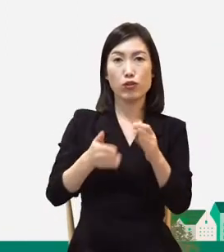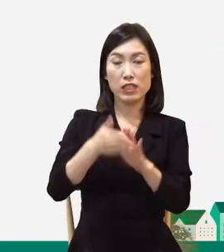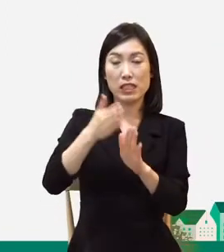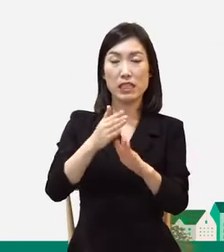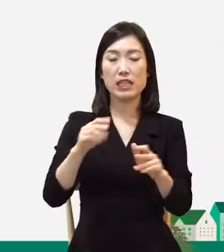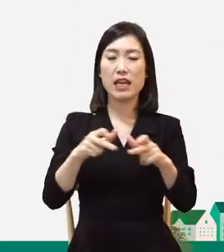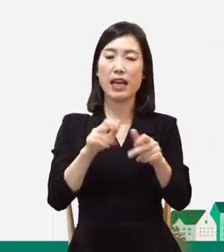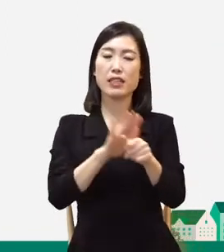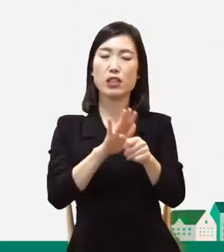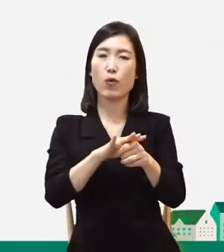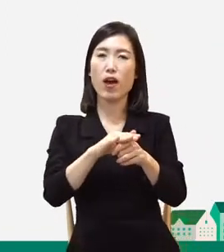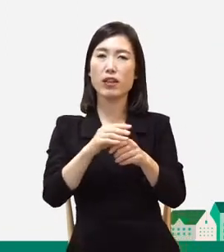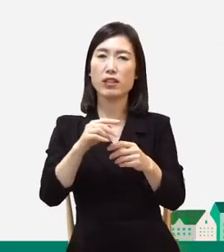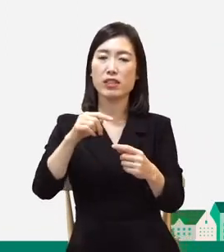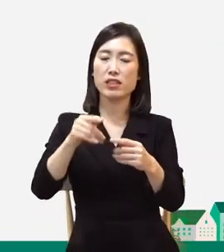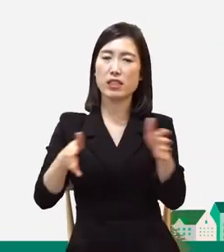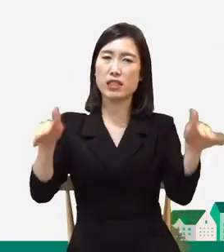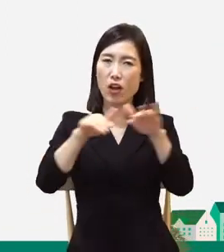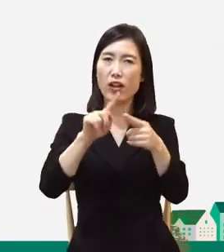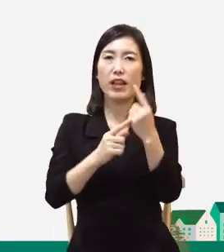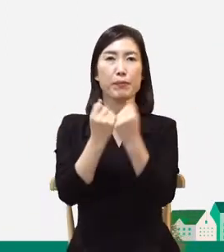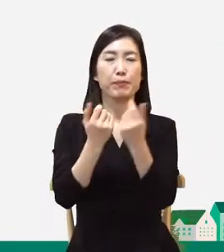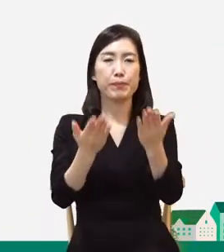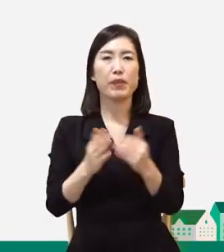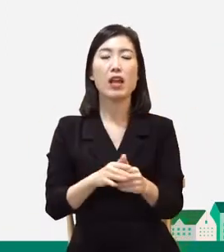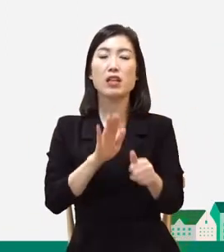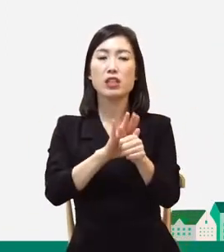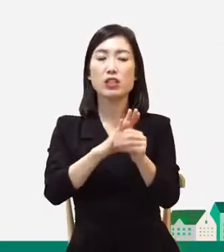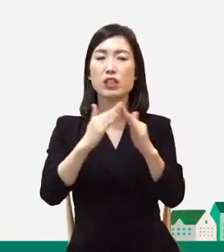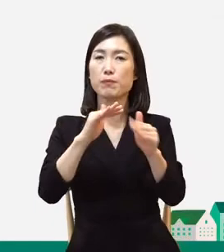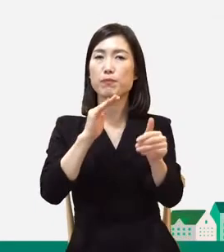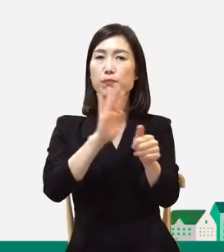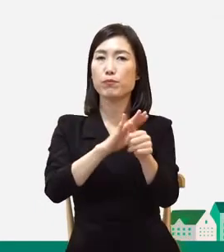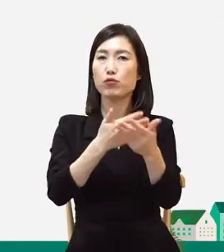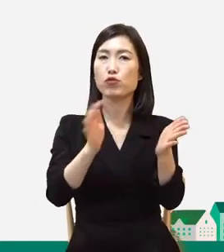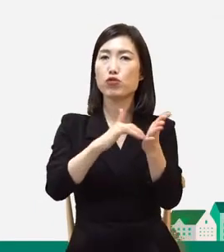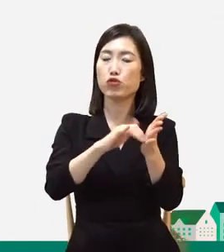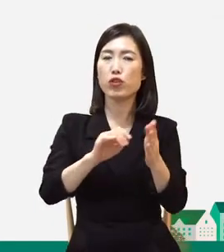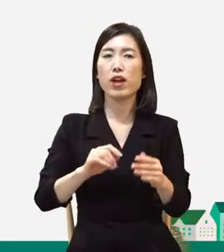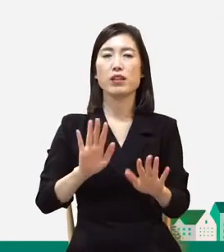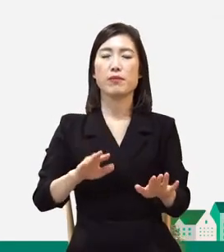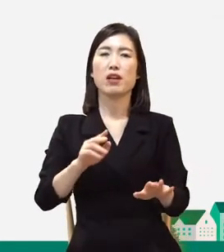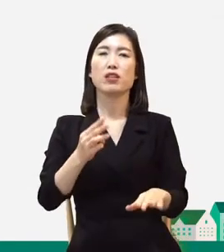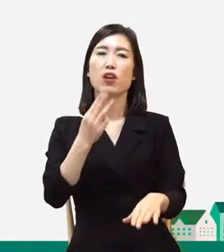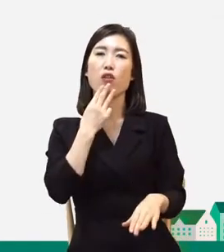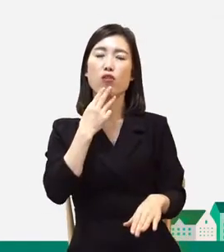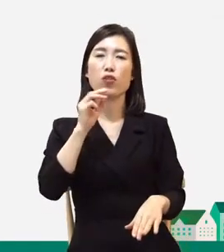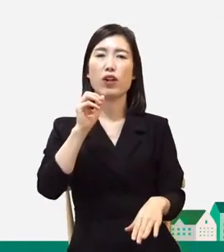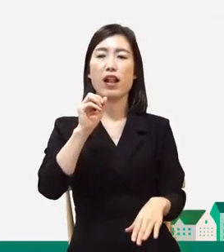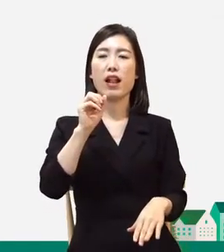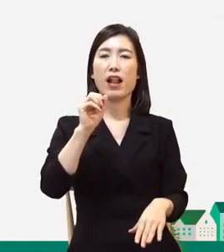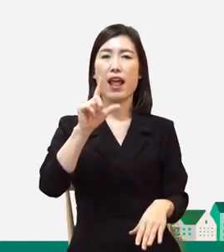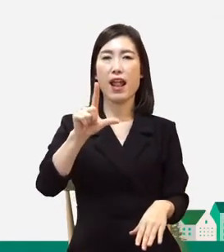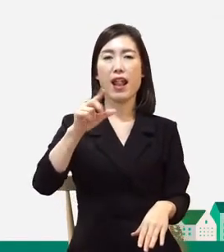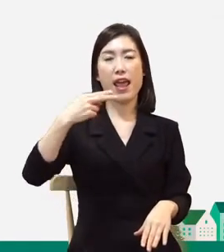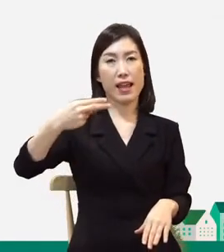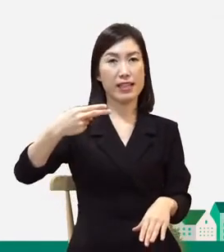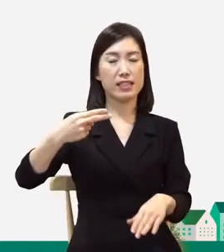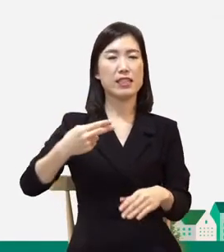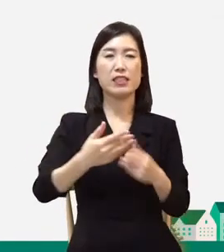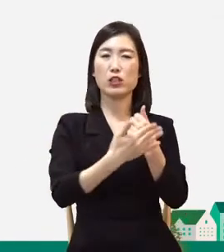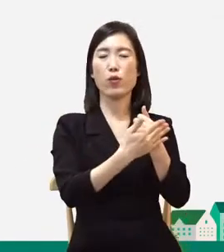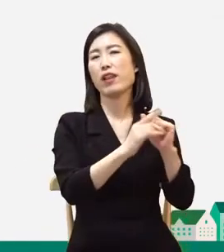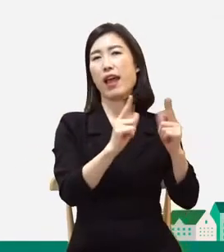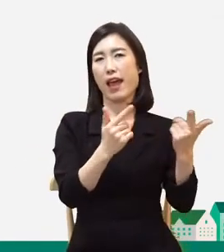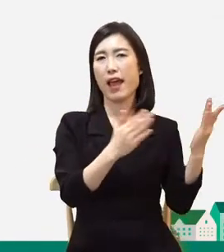설명드리도록 하겠습니다. 지원주택 공급은요. 저희는 지금 현재 LH공사에서 지원을 받는 게 아니고